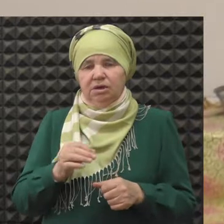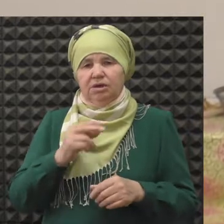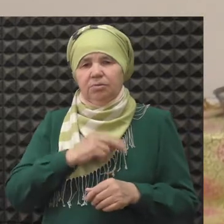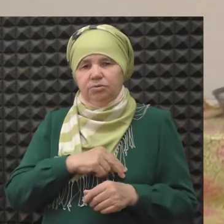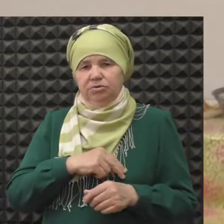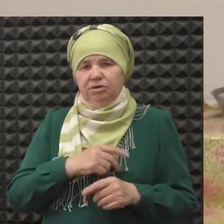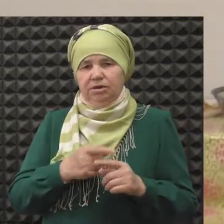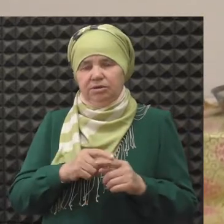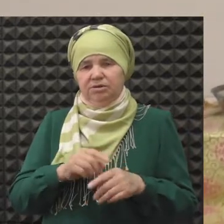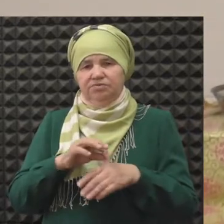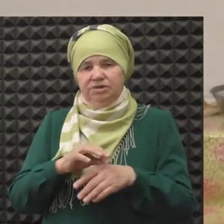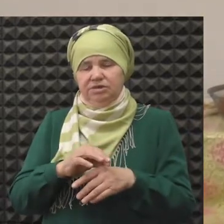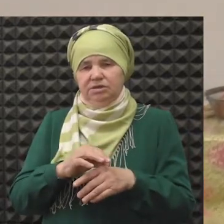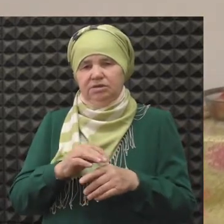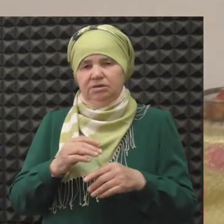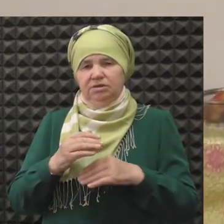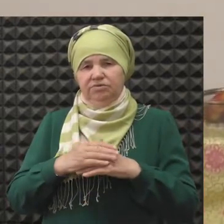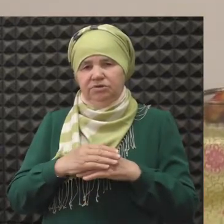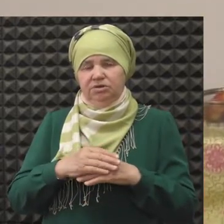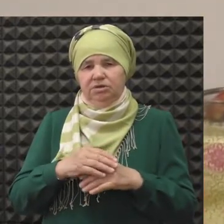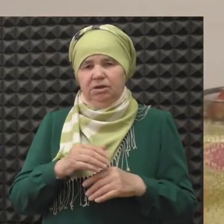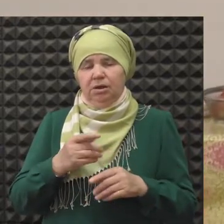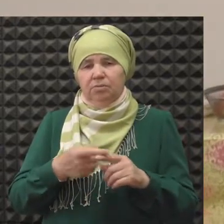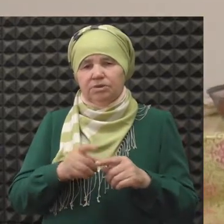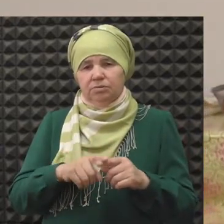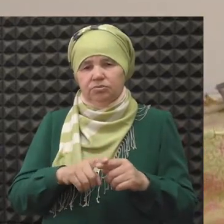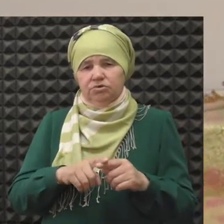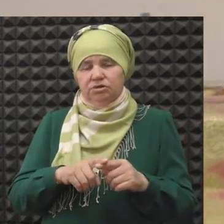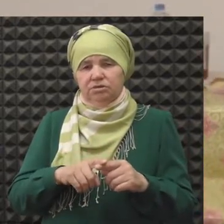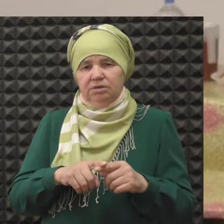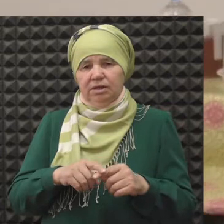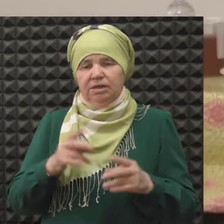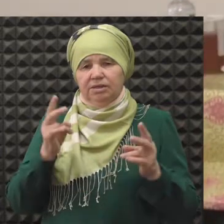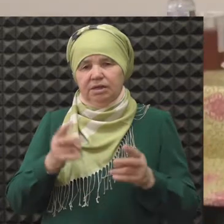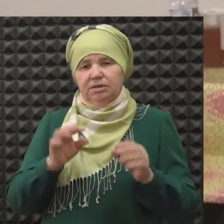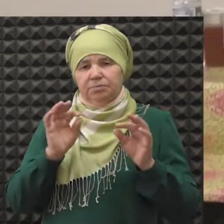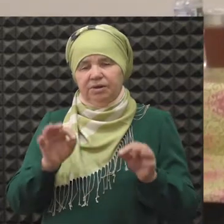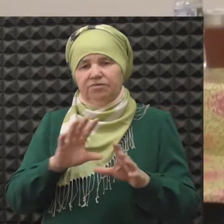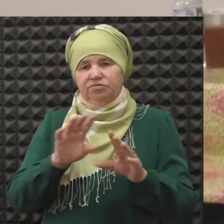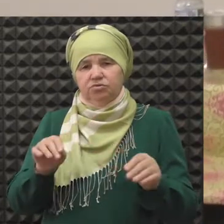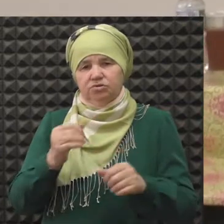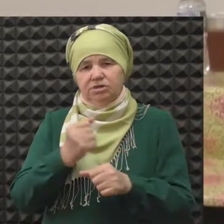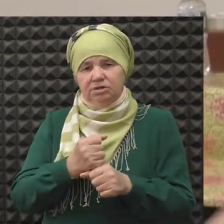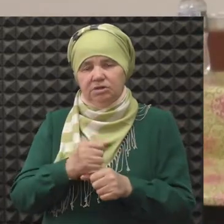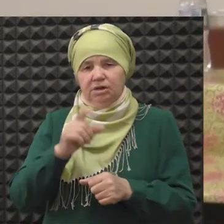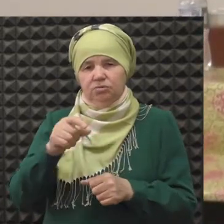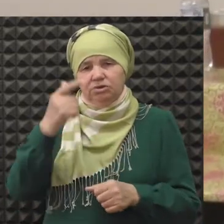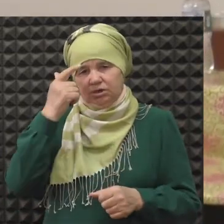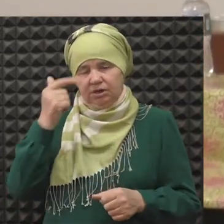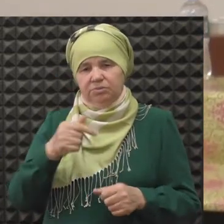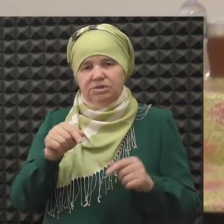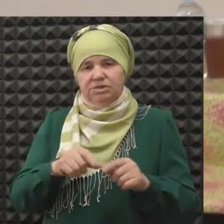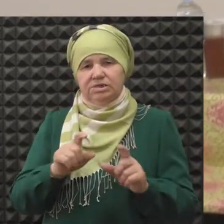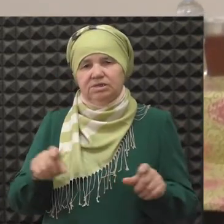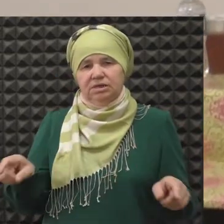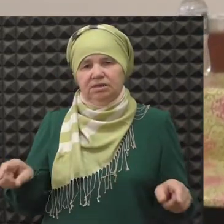работа, иштихат, потому что надо правильно все делать. Люди очень грамотные здесь